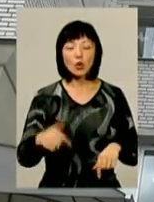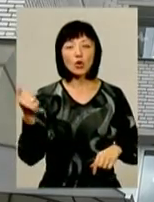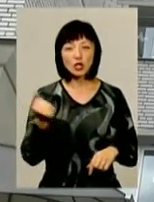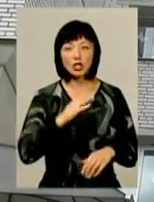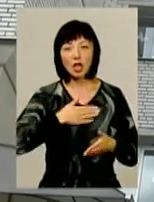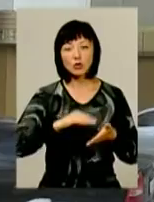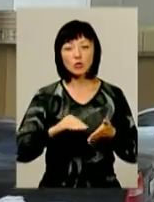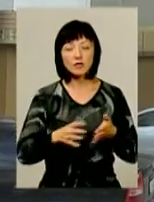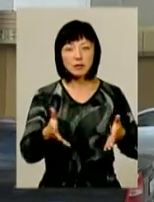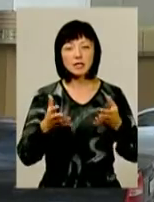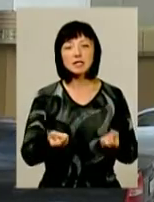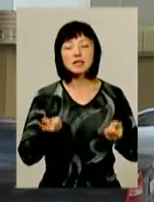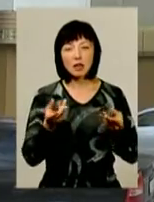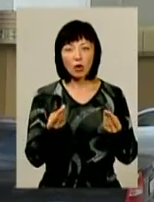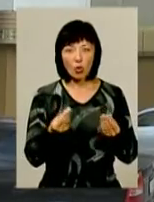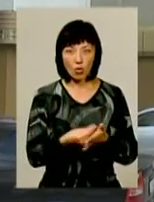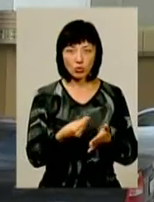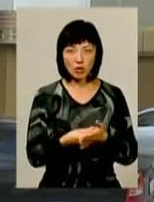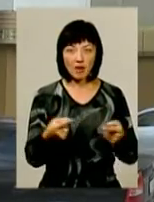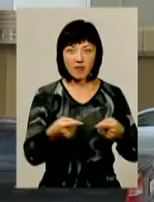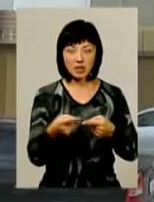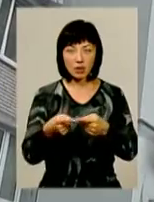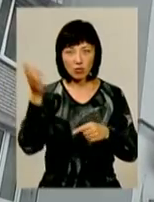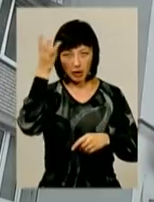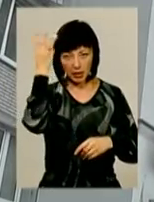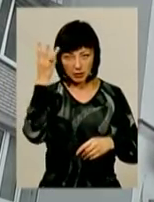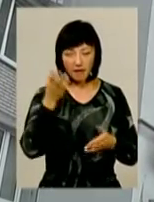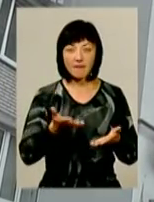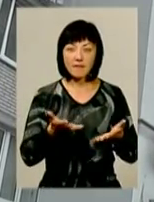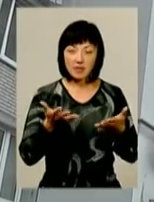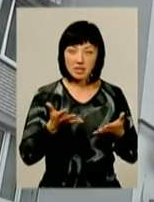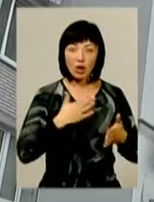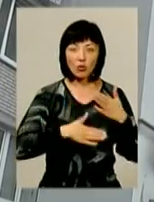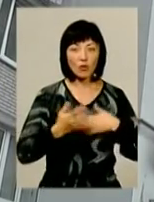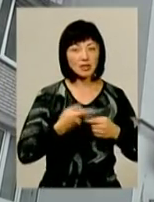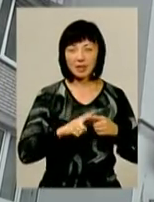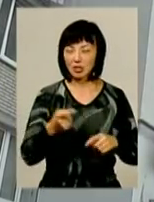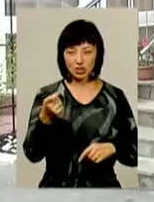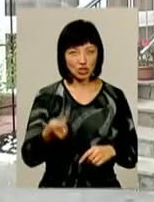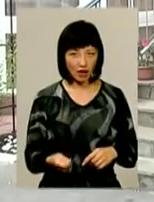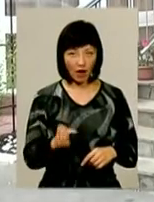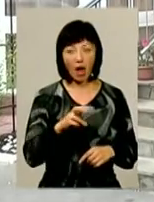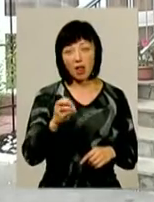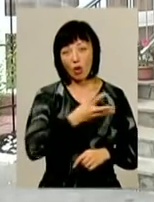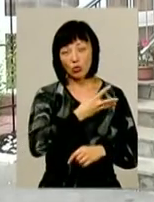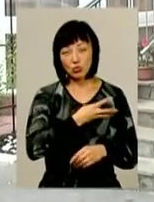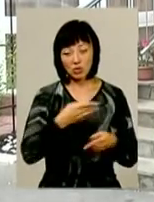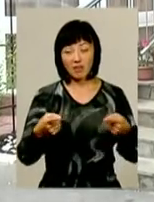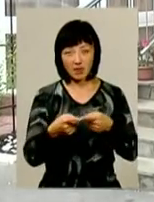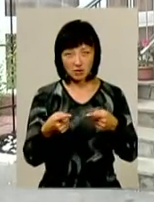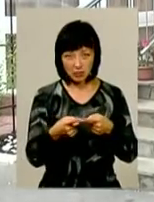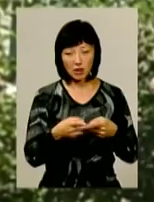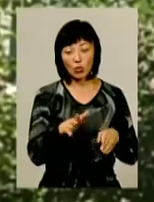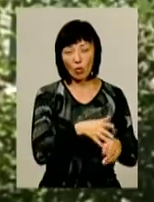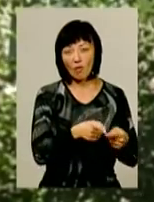наші журналісти з'ясували, скільки коштує зняти квартиру в обласному центрі. Як виявилось, задоволення це не з дешевих. Проте охочих орендувати житло на